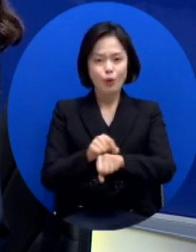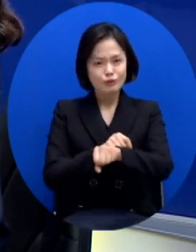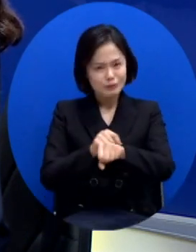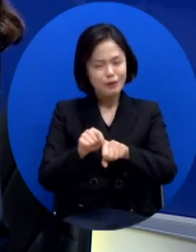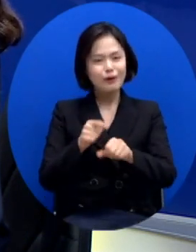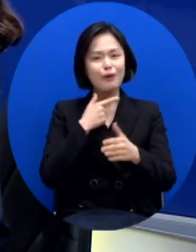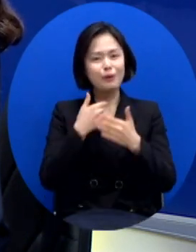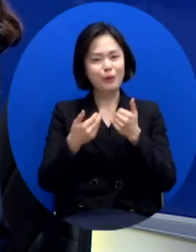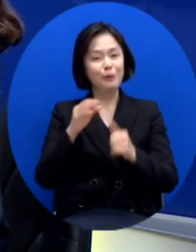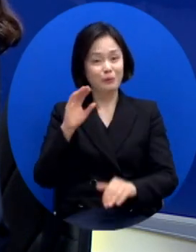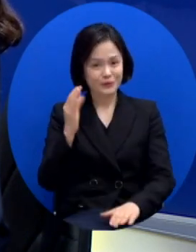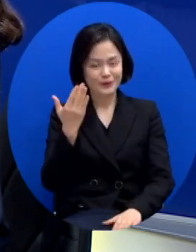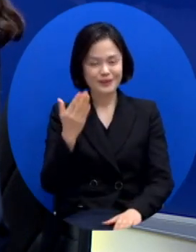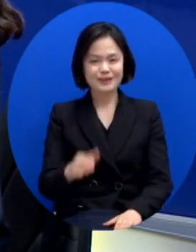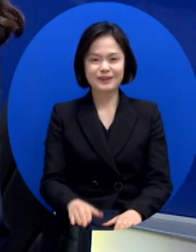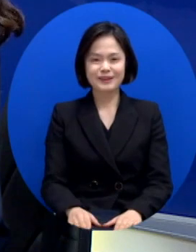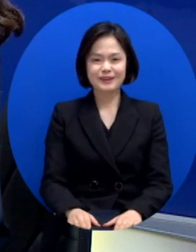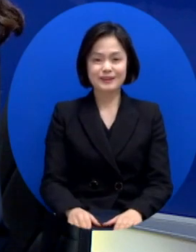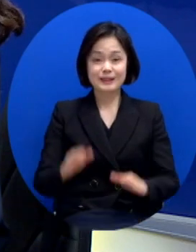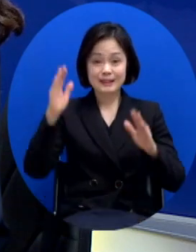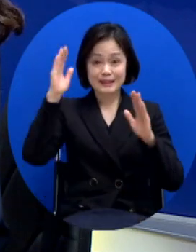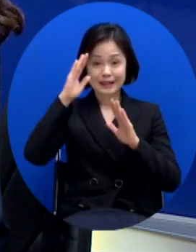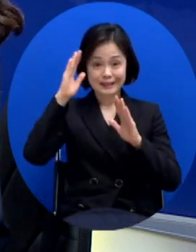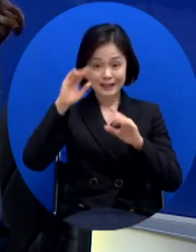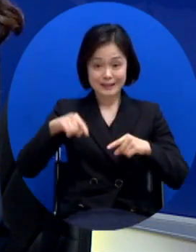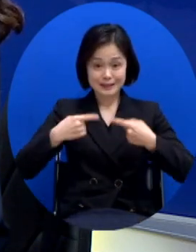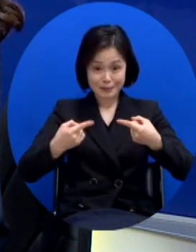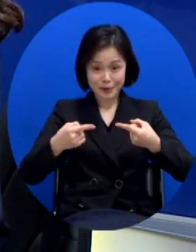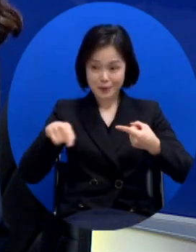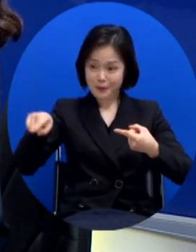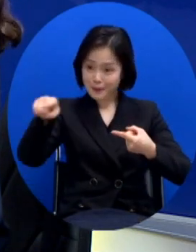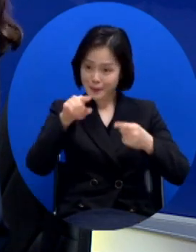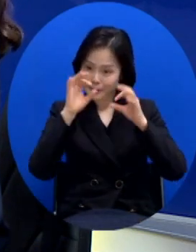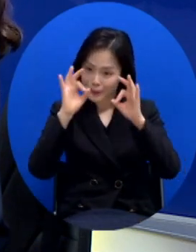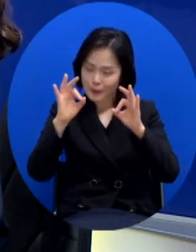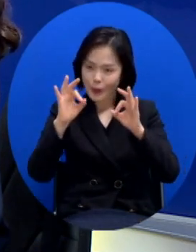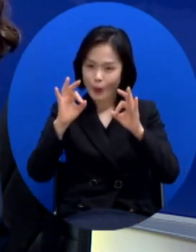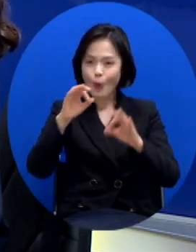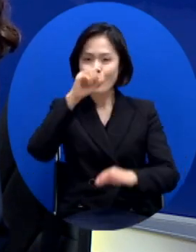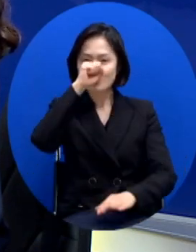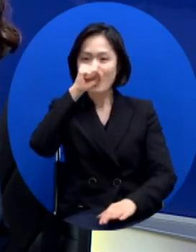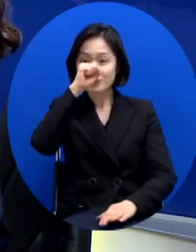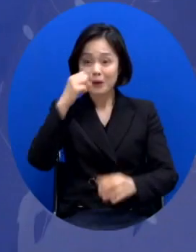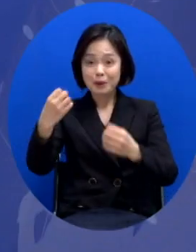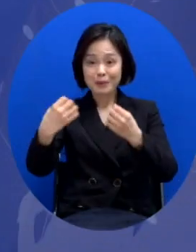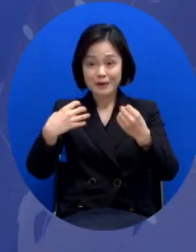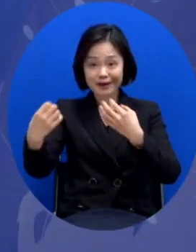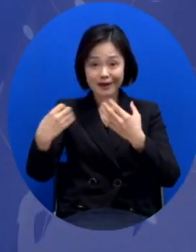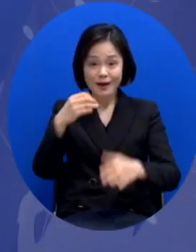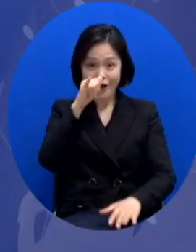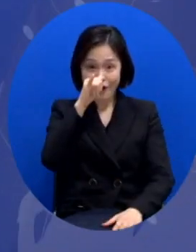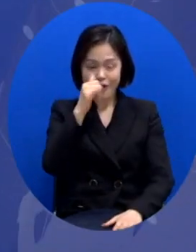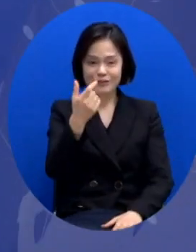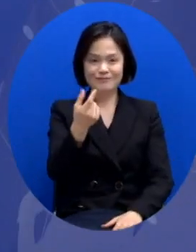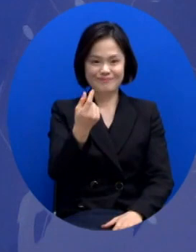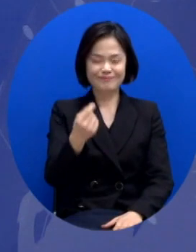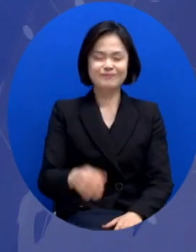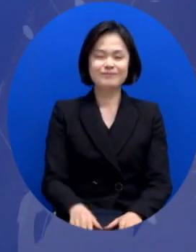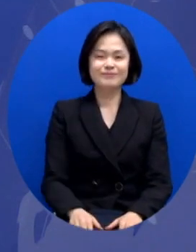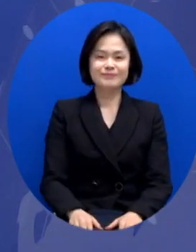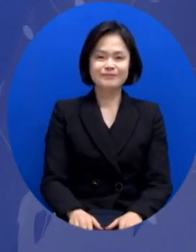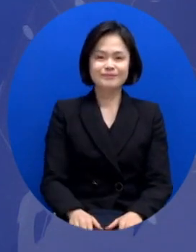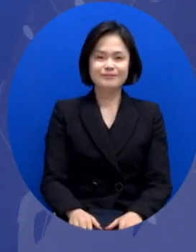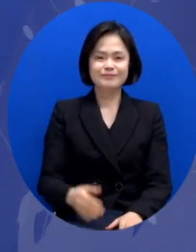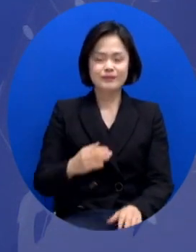i 준비된 준비한 학생들 에 사이에서도 긍정적인 의견이 많이 나왔다고 들었습니다 4 어려운 상황에서도 일하시는 하나님을